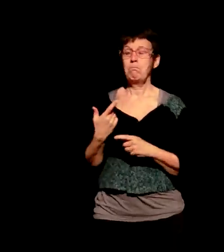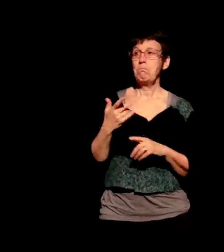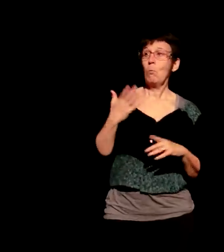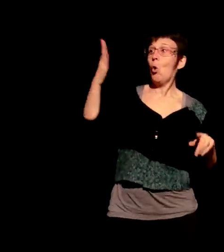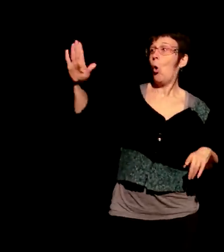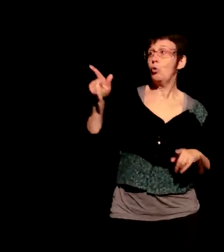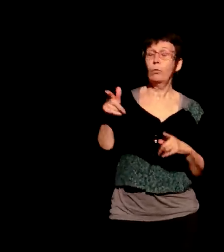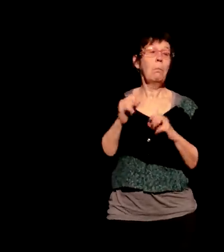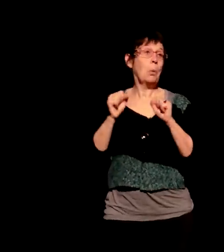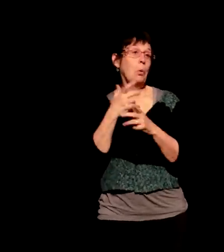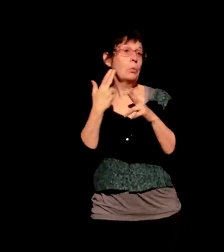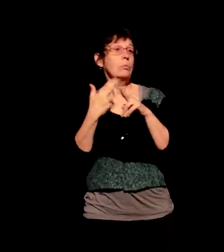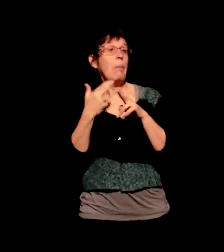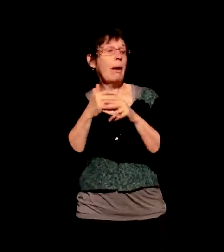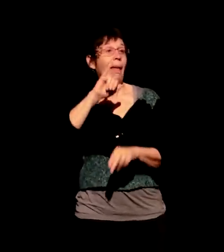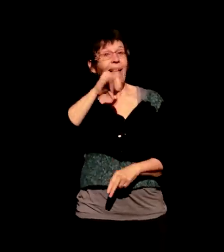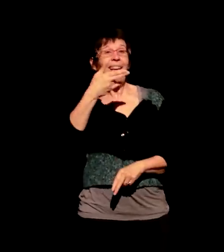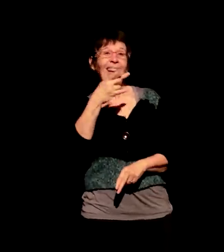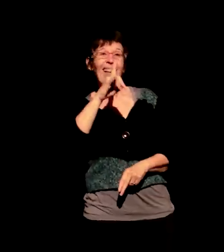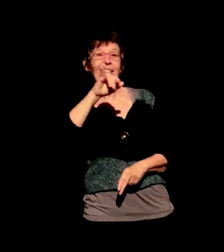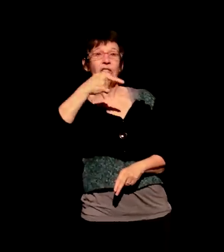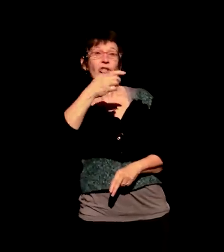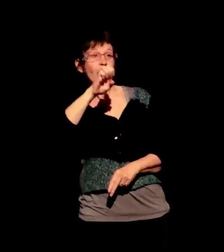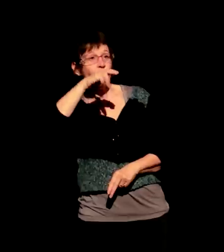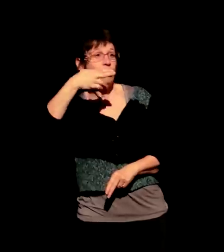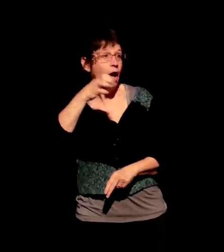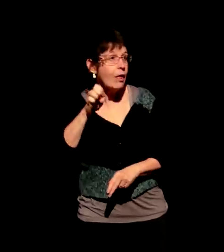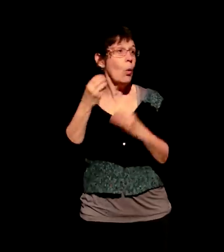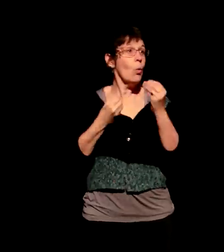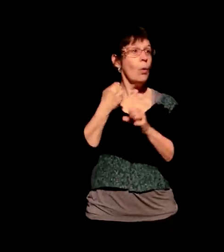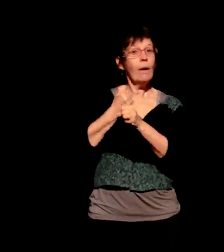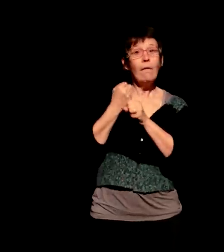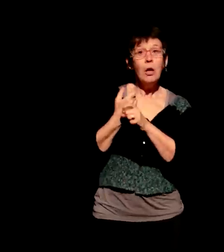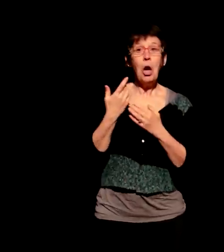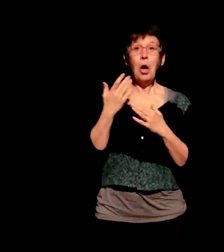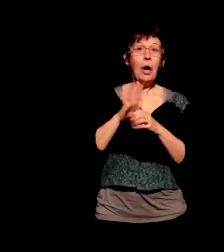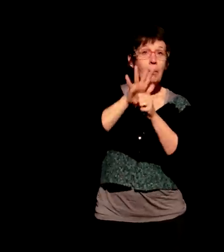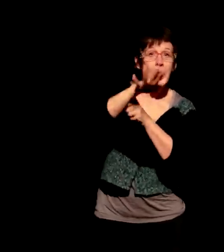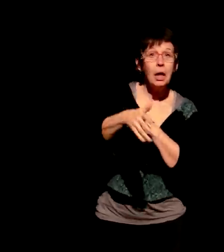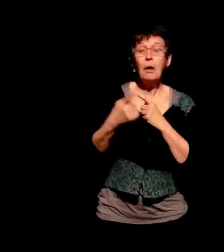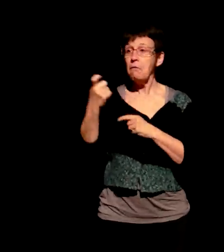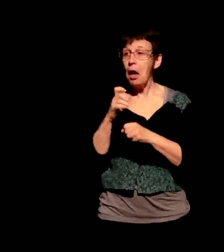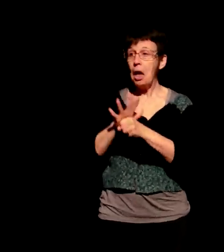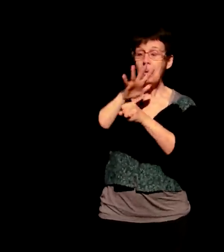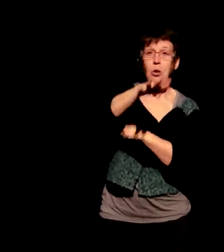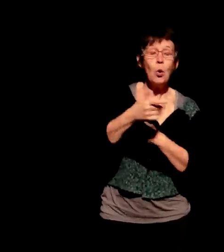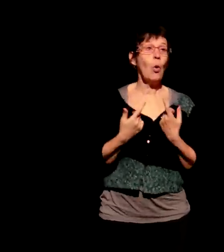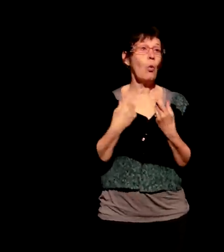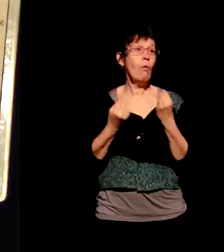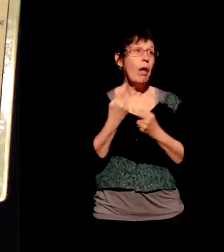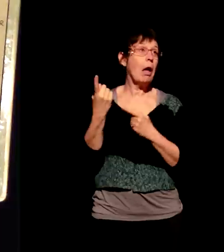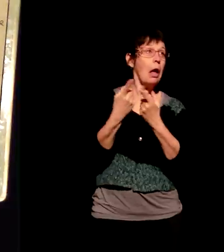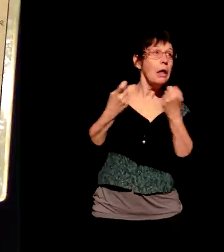indigène, puis travailleur immigré, après issu de l'immigration, après issu de la diversité.